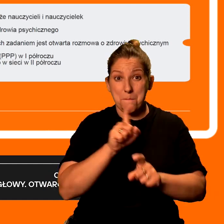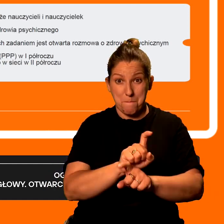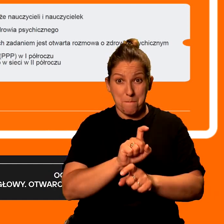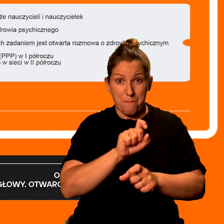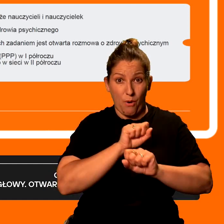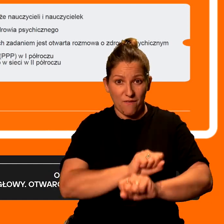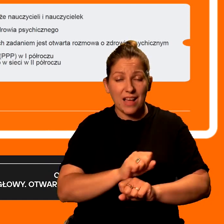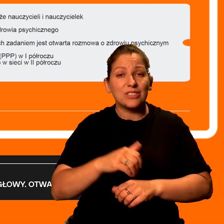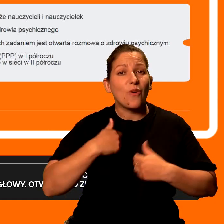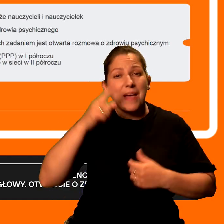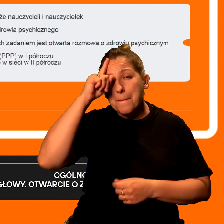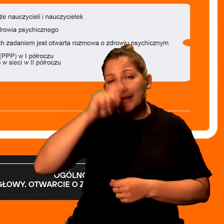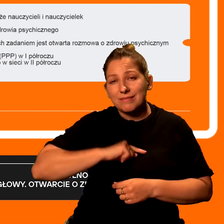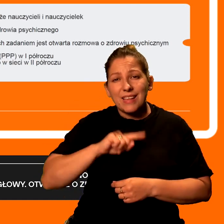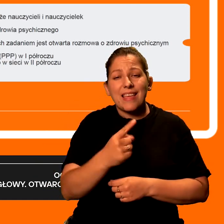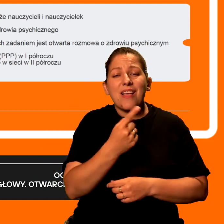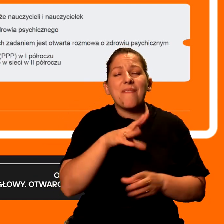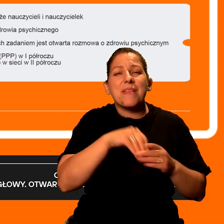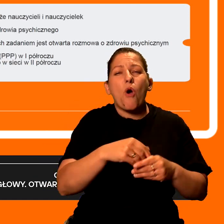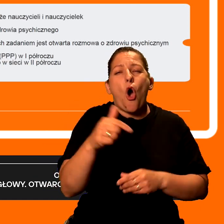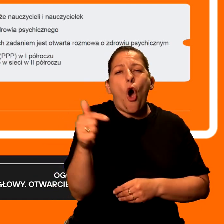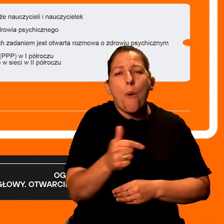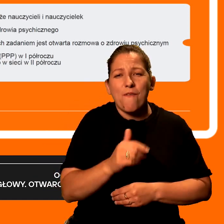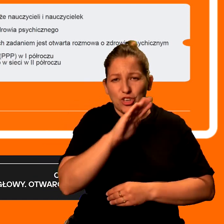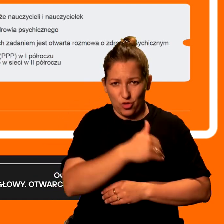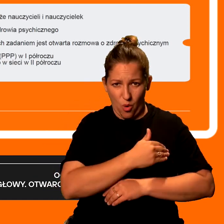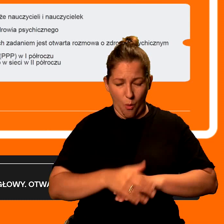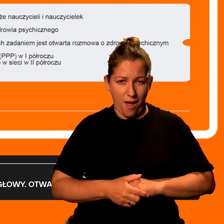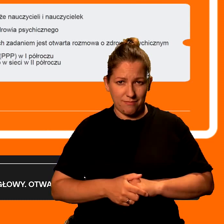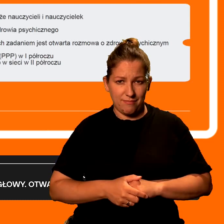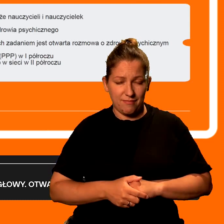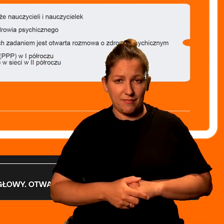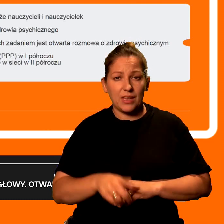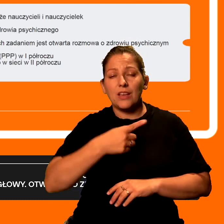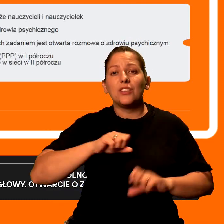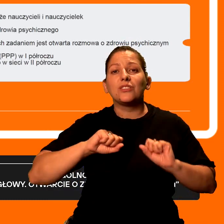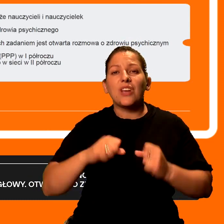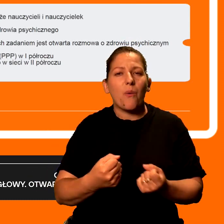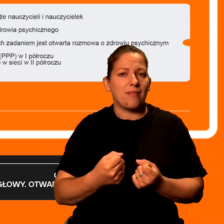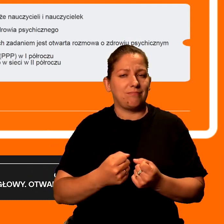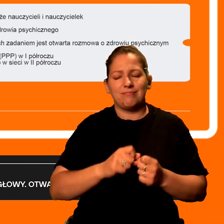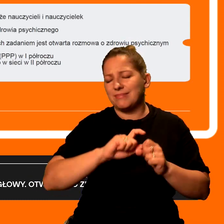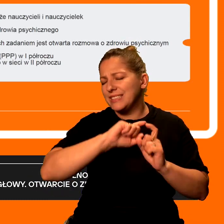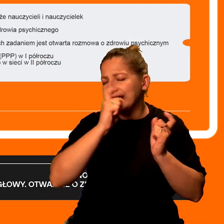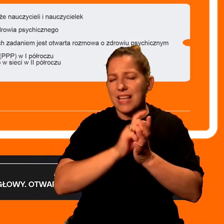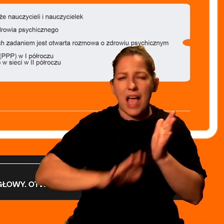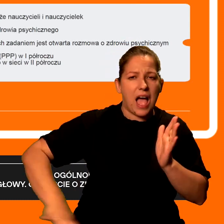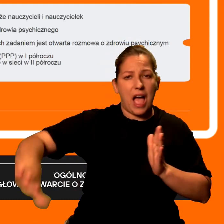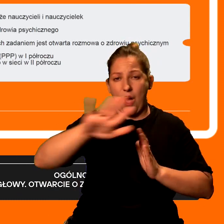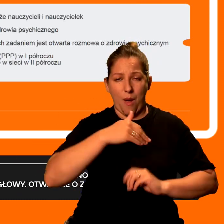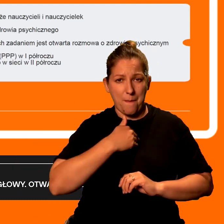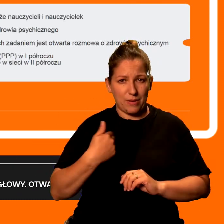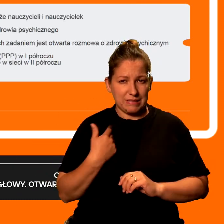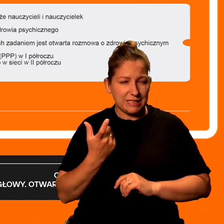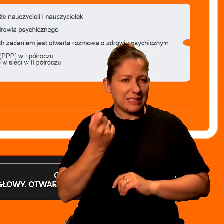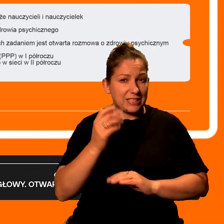zdrowia psychicznego jest jednym z obowiązków szkoły. Działamy w zasadzie w całej Polsce. Jak państwo za